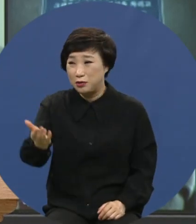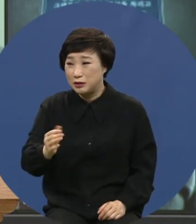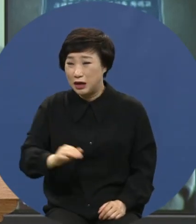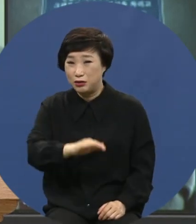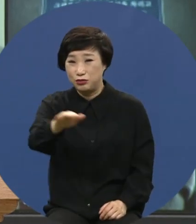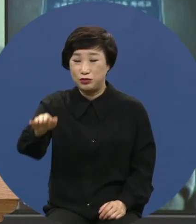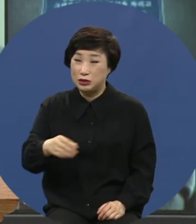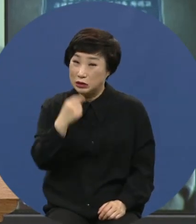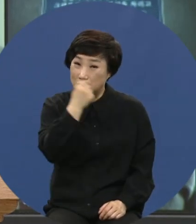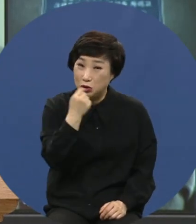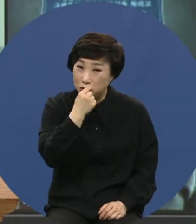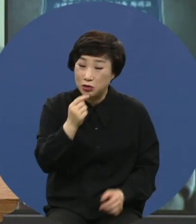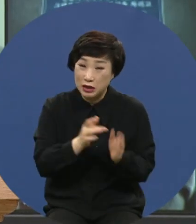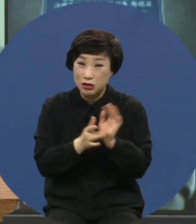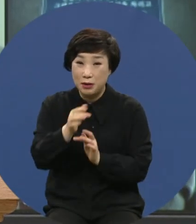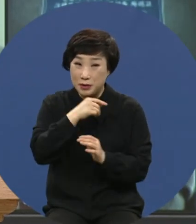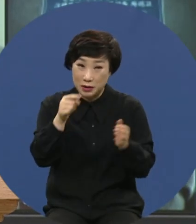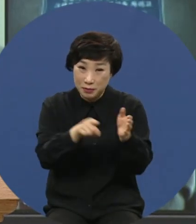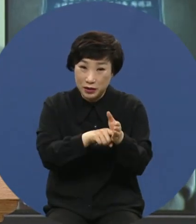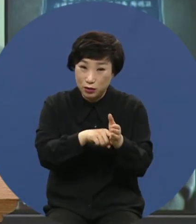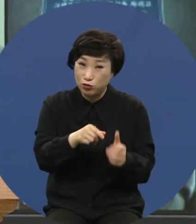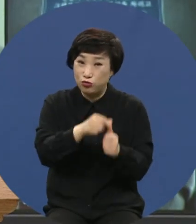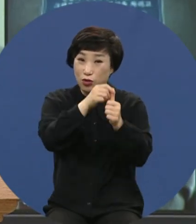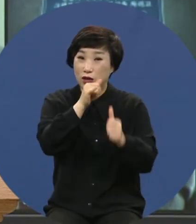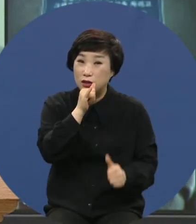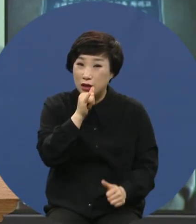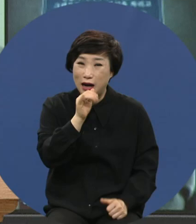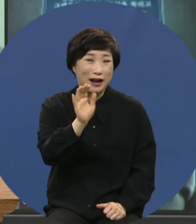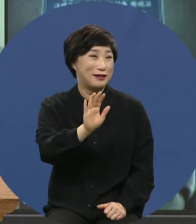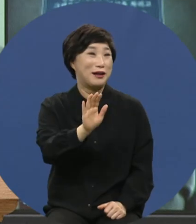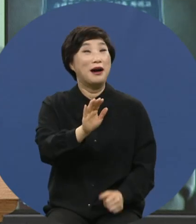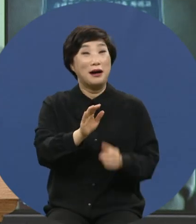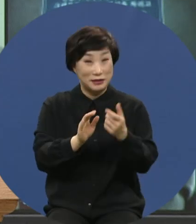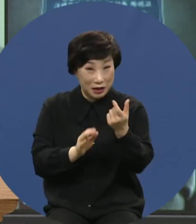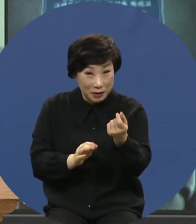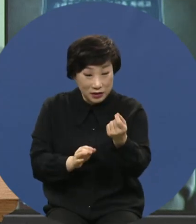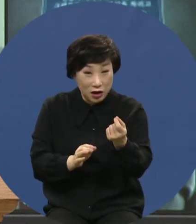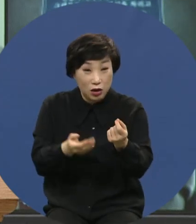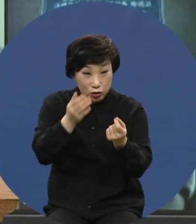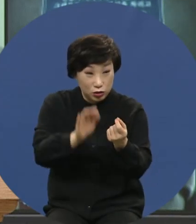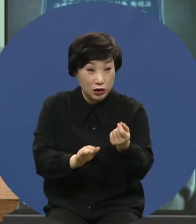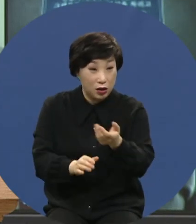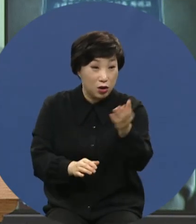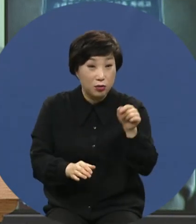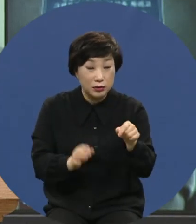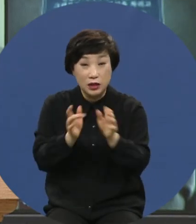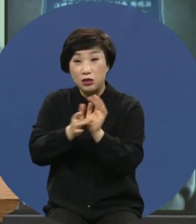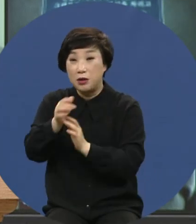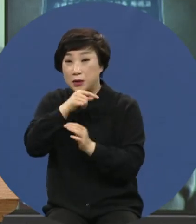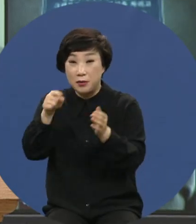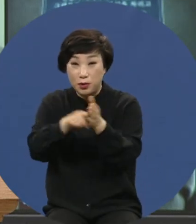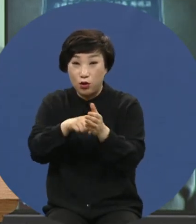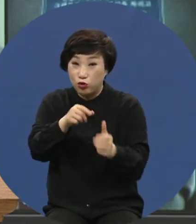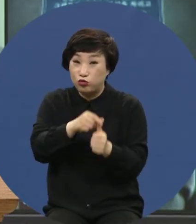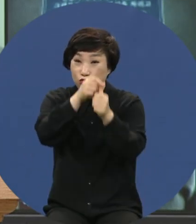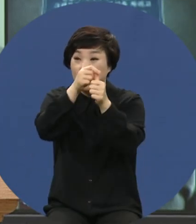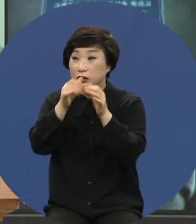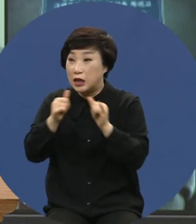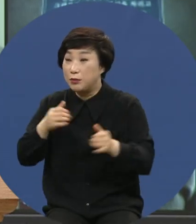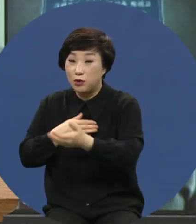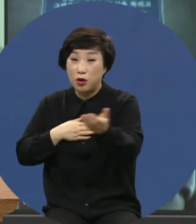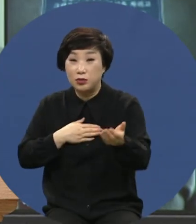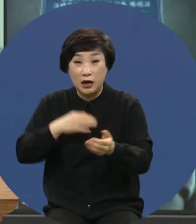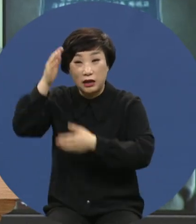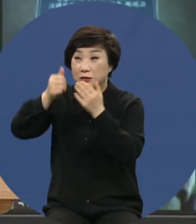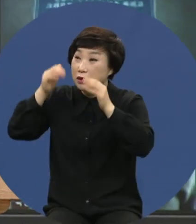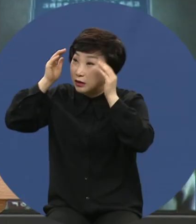우리는 이름으로 예수의 피를 믿음으로 구원이 있다, 맞습니다. 그런데 예수 피를 믿고 구원받은 자의